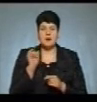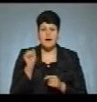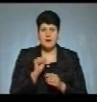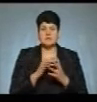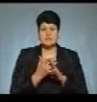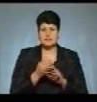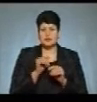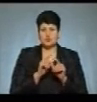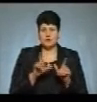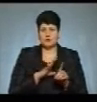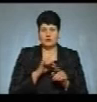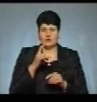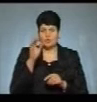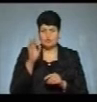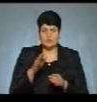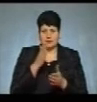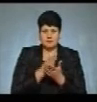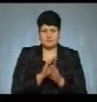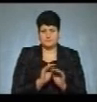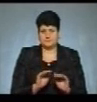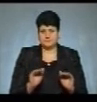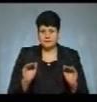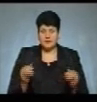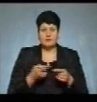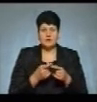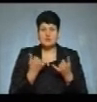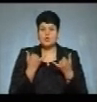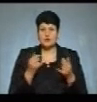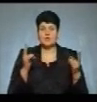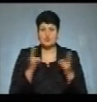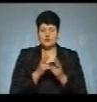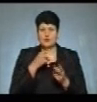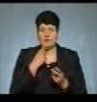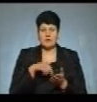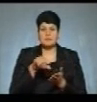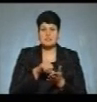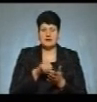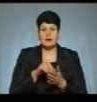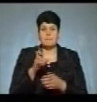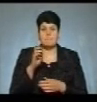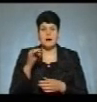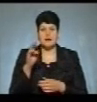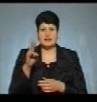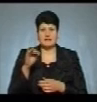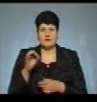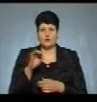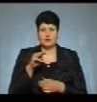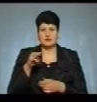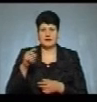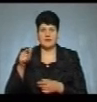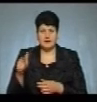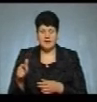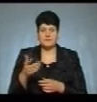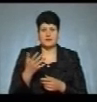була 100% наповнена учнями. Про це сьогодні на зустрічі говорили представники Байковецької ОТГ та громадської організації